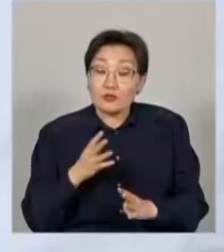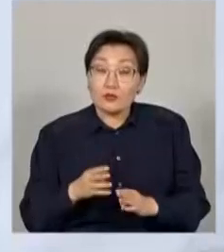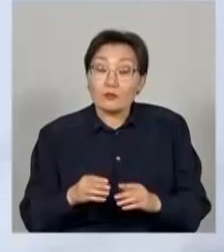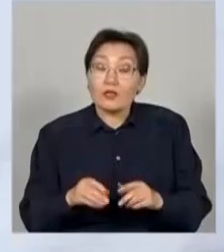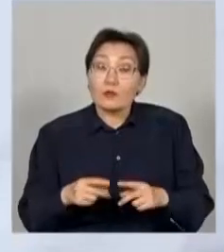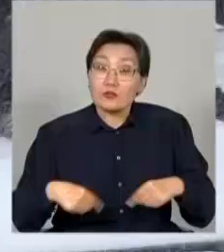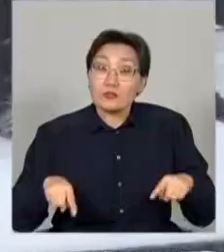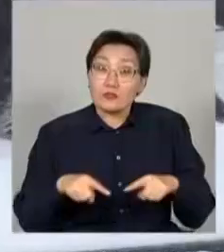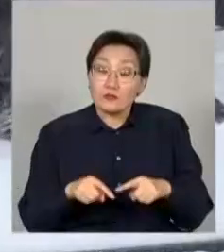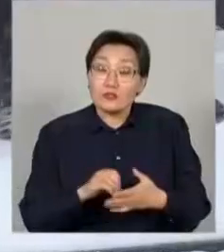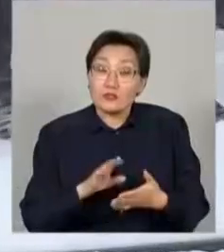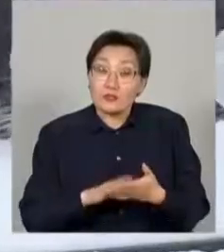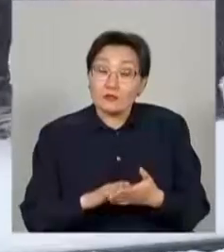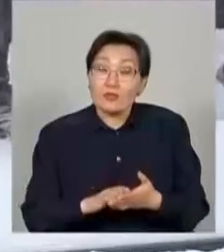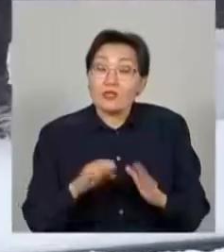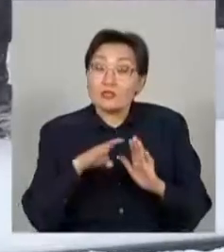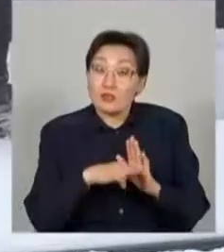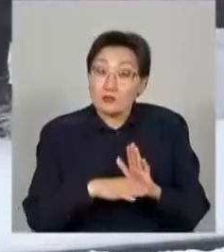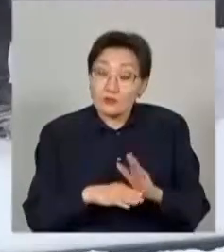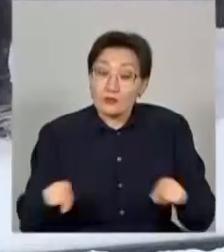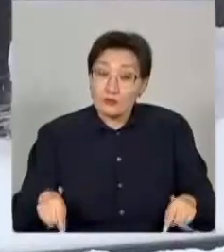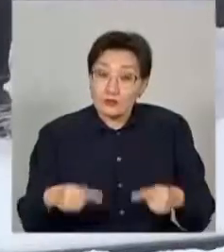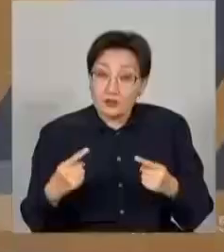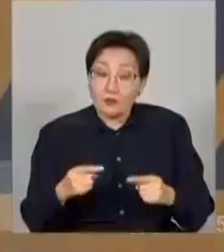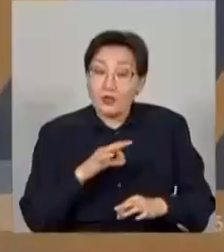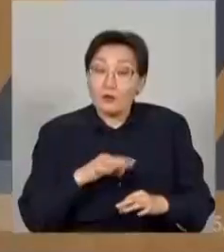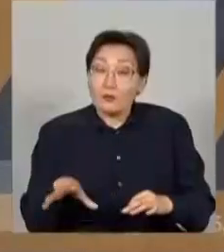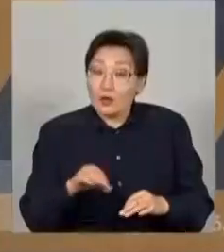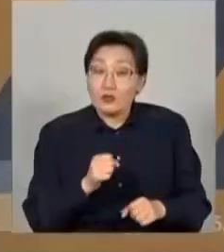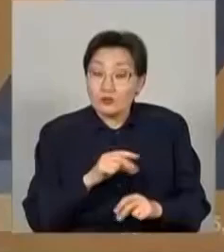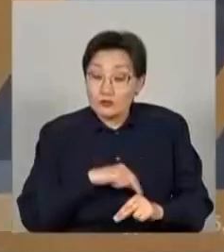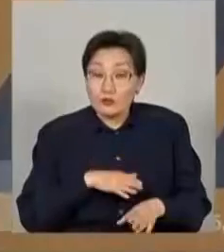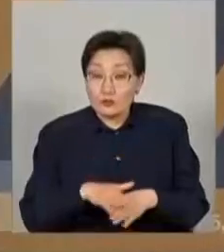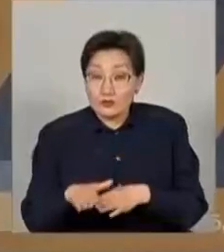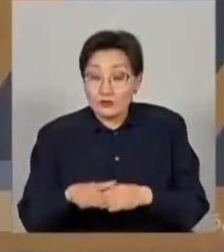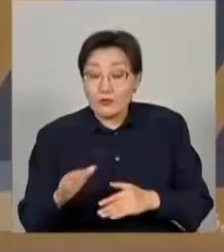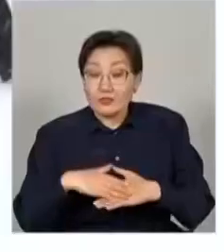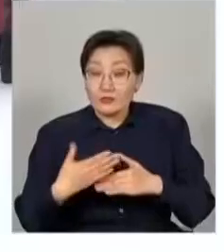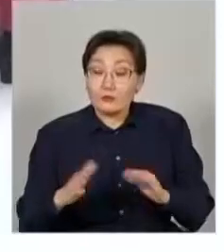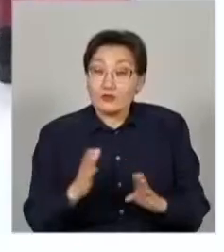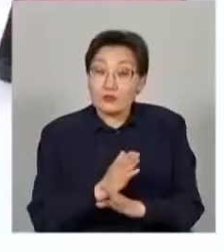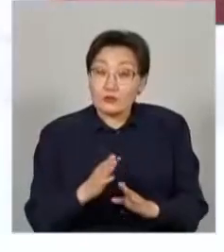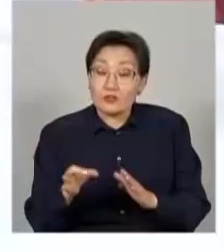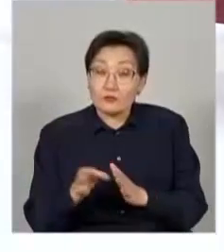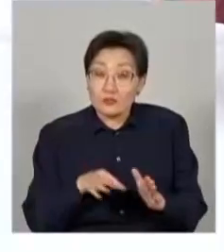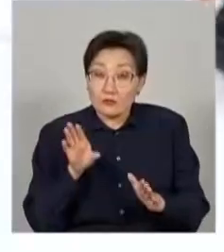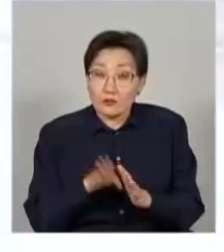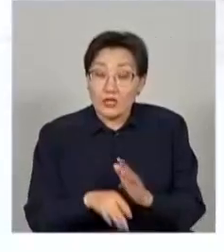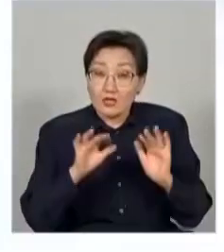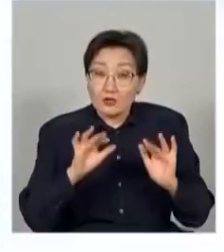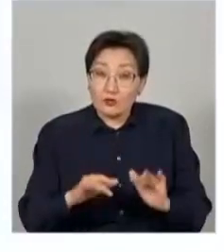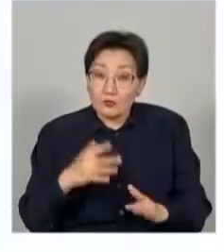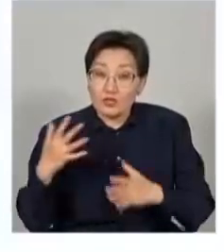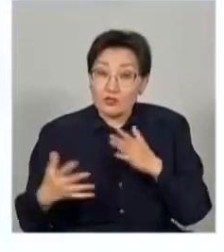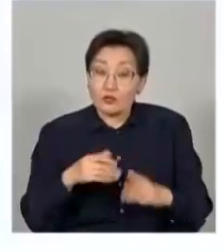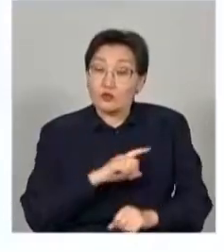тасымалдаушы компания белгіленген қозғалыс кестесін қалпына келтіру үшін қолдан келгенді жасап жатыр. Олар кешігуге ауа райының күрт суып, қалыңғар мен желдің